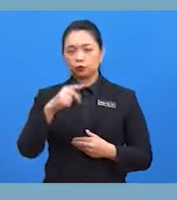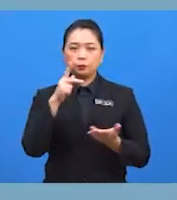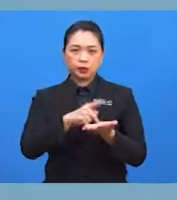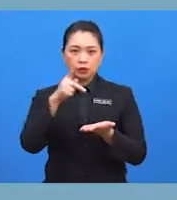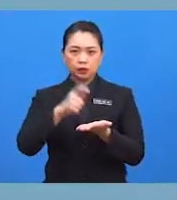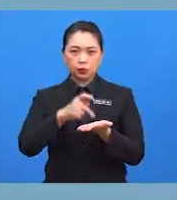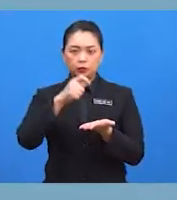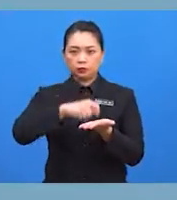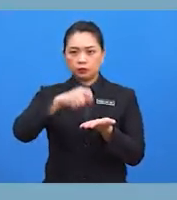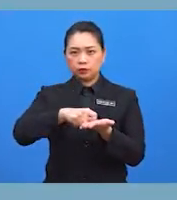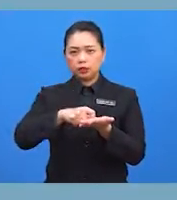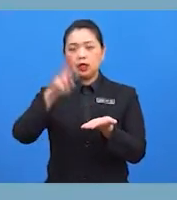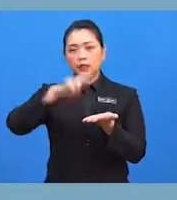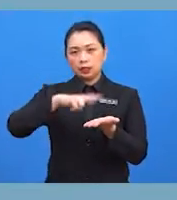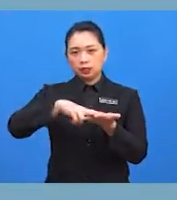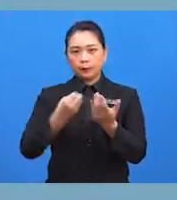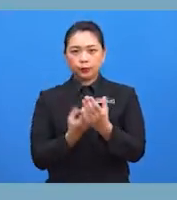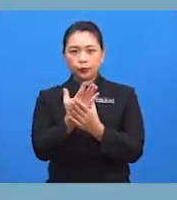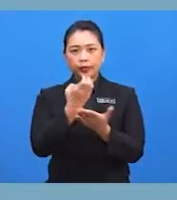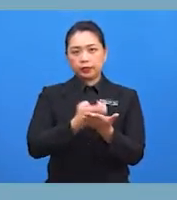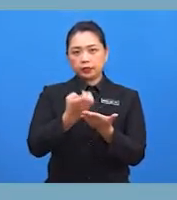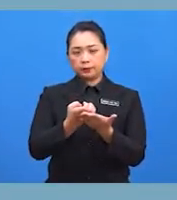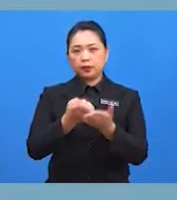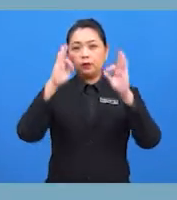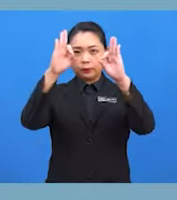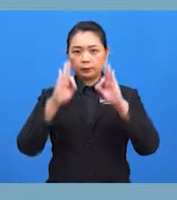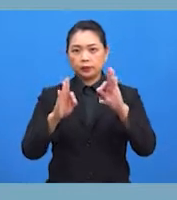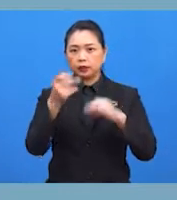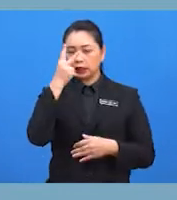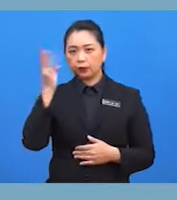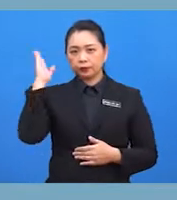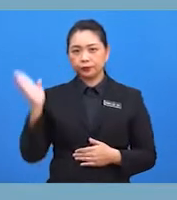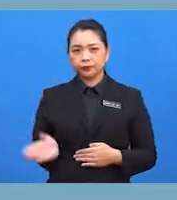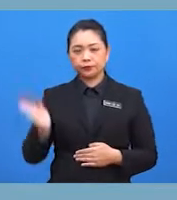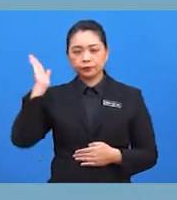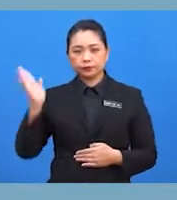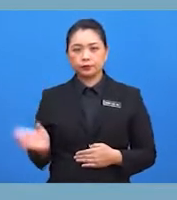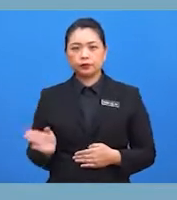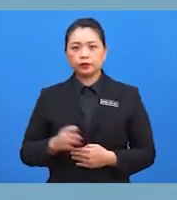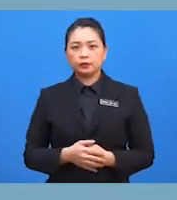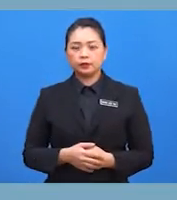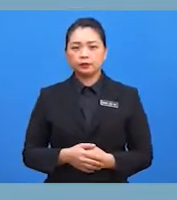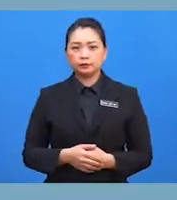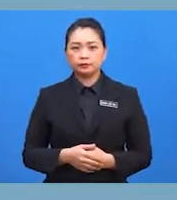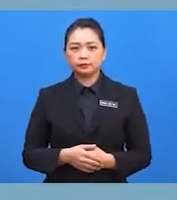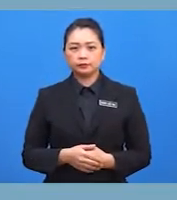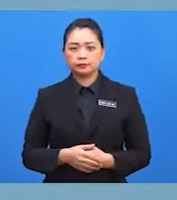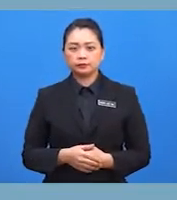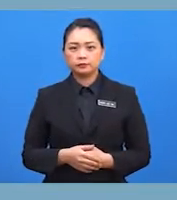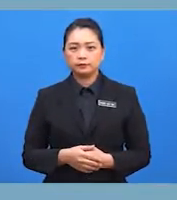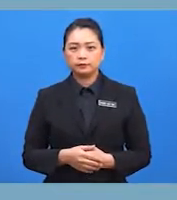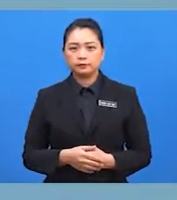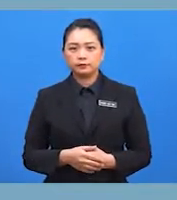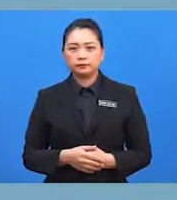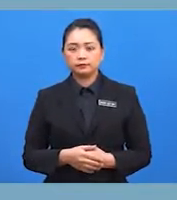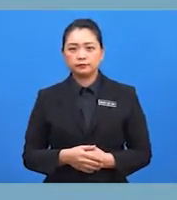kadar pertumbuhan ekonomi, formulanya ialah kita menggunakan formula KDNK benar tahun semasa ditolak dengan